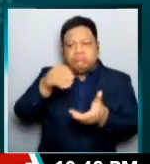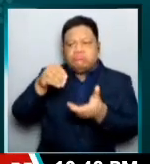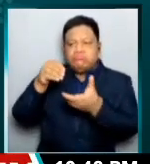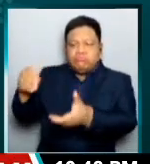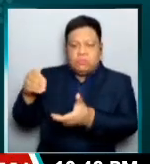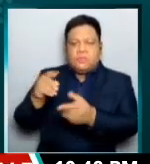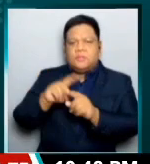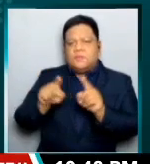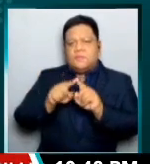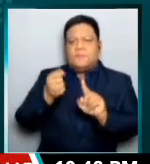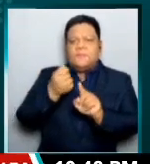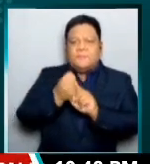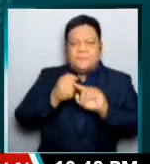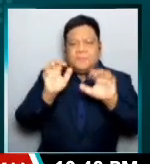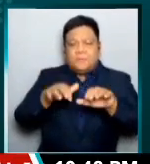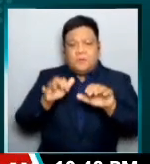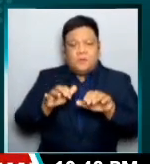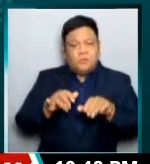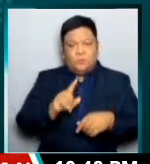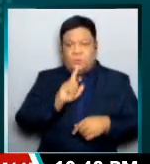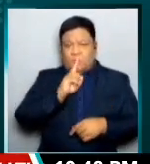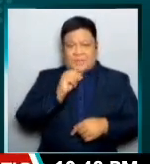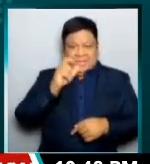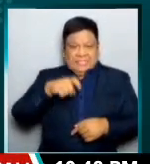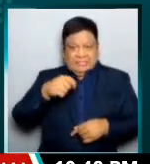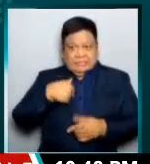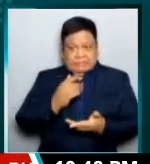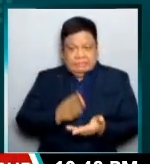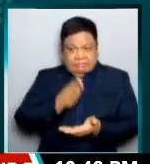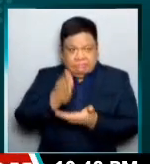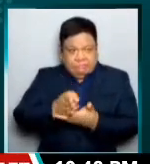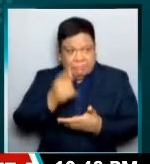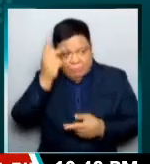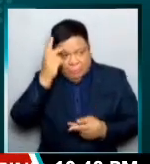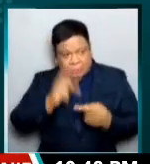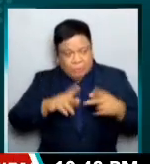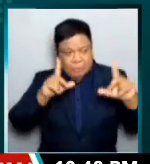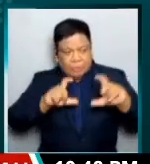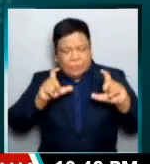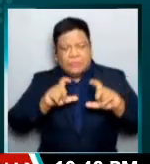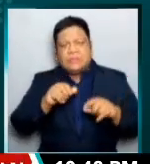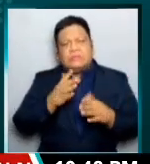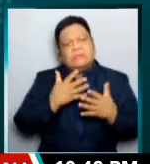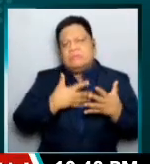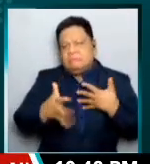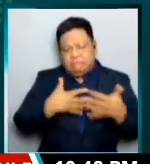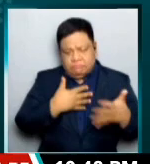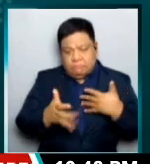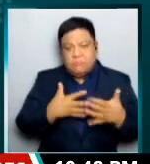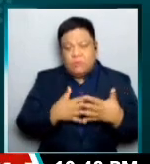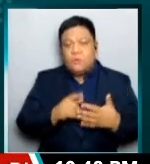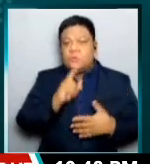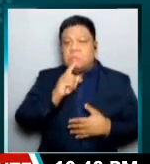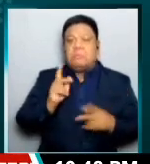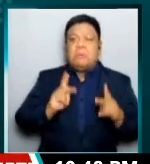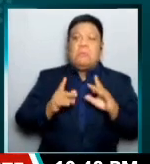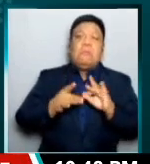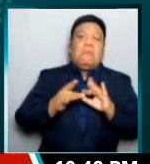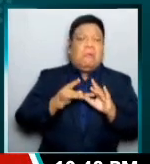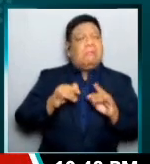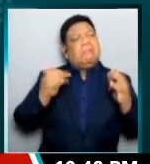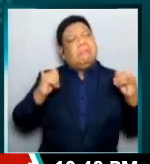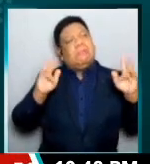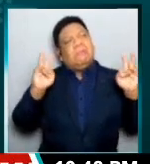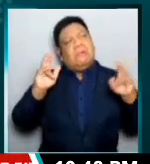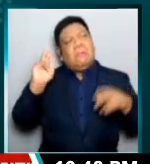kahit na wala naman daw siya doon para sa kuhanan ng litrato. Sasabihin daw ng kanyang mga kritiko na politika pa rin ito. Pero sabi